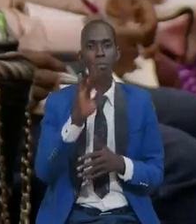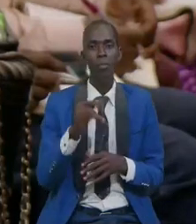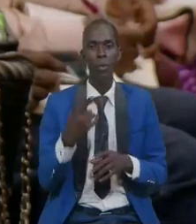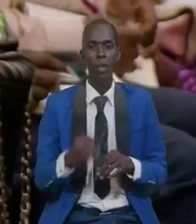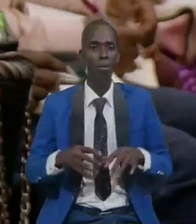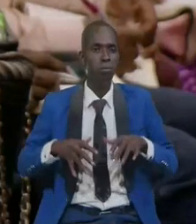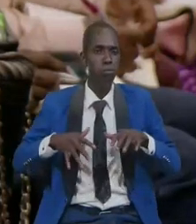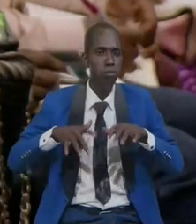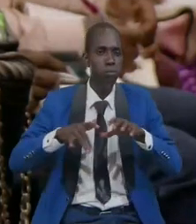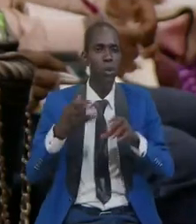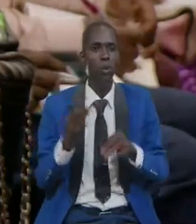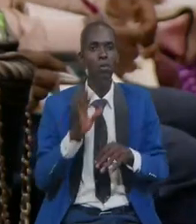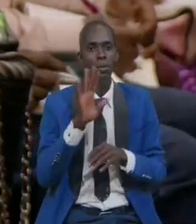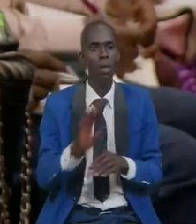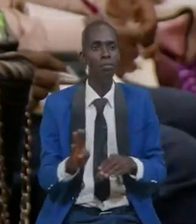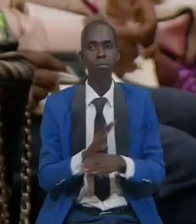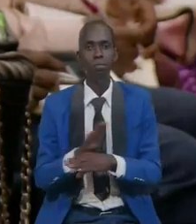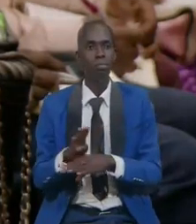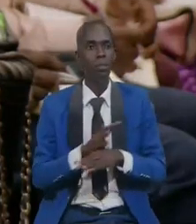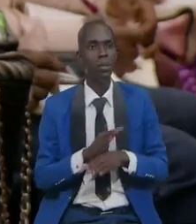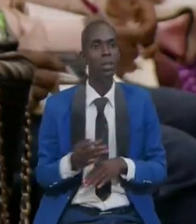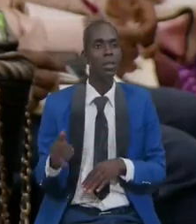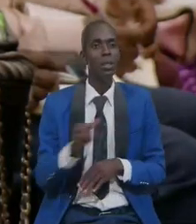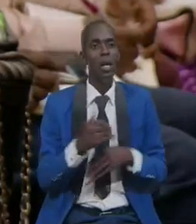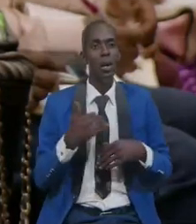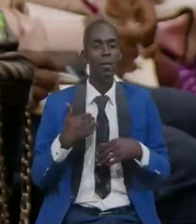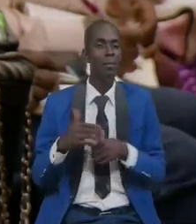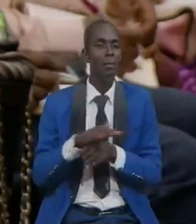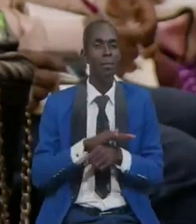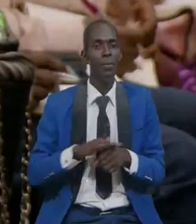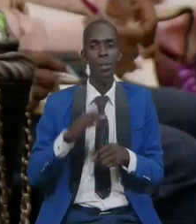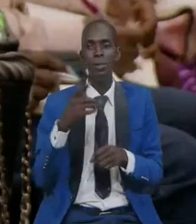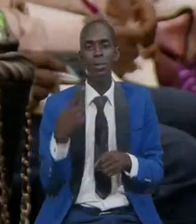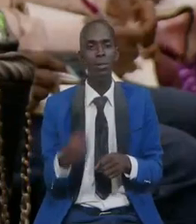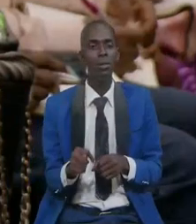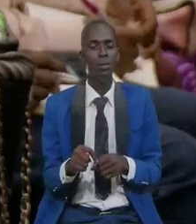commerce, tu as été rempli de violence.